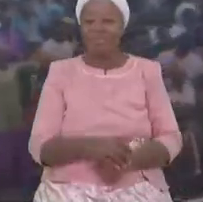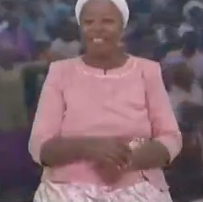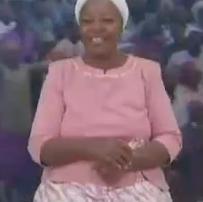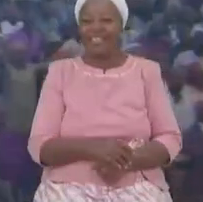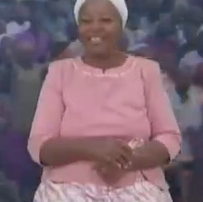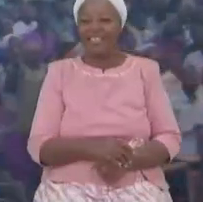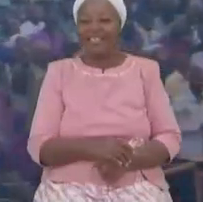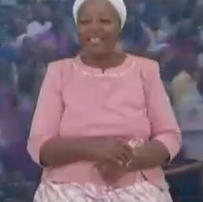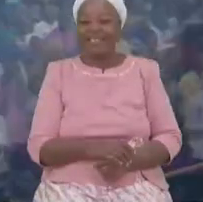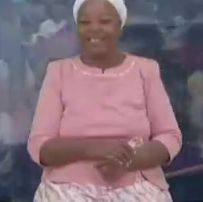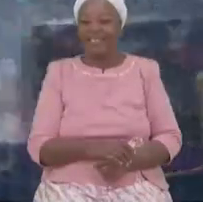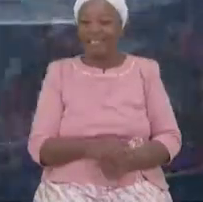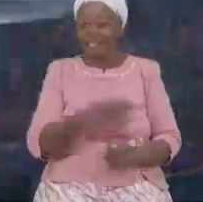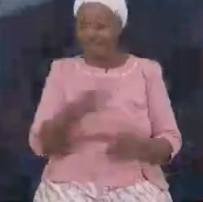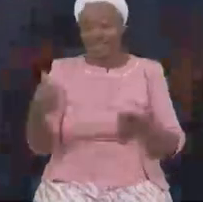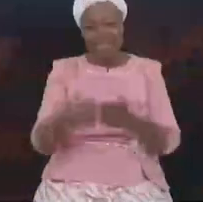Une nouvelle année,